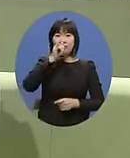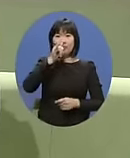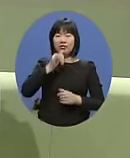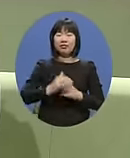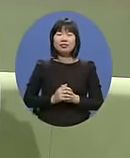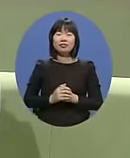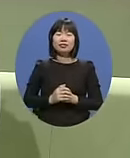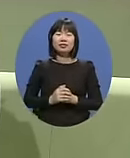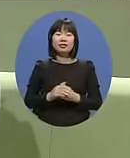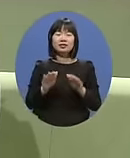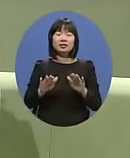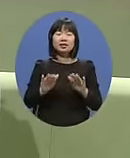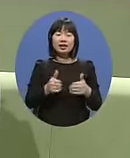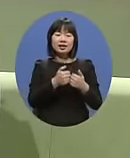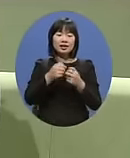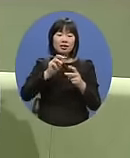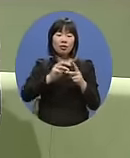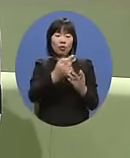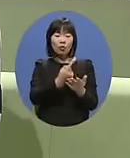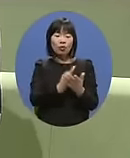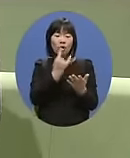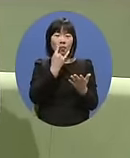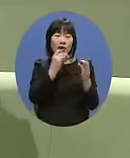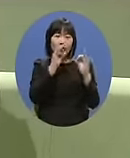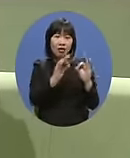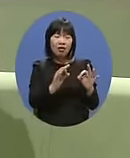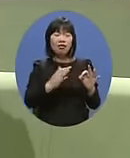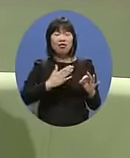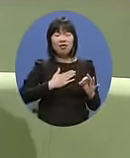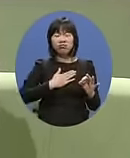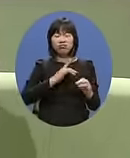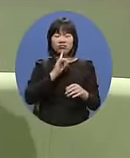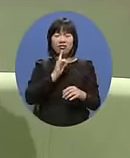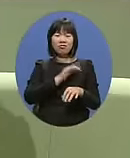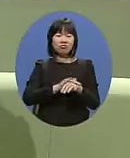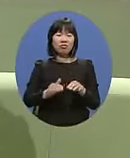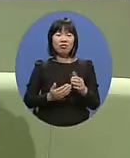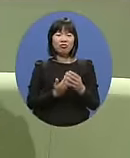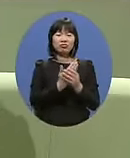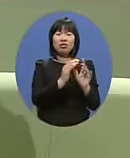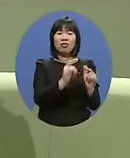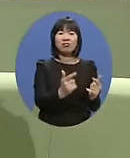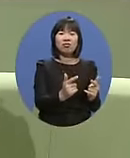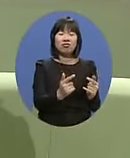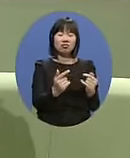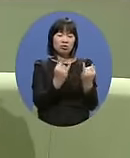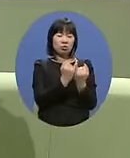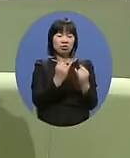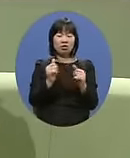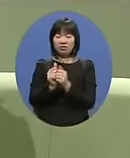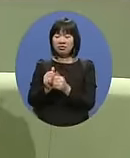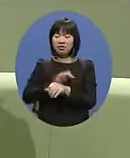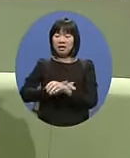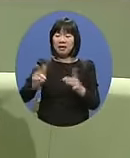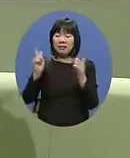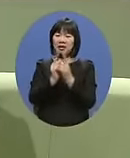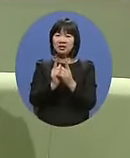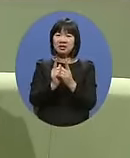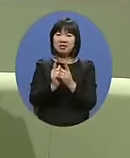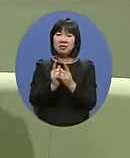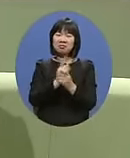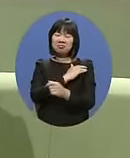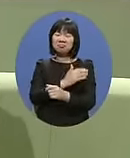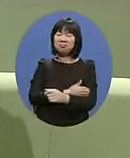이제 사실은 이제 상담실 때 오시는 어머님들도 이런 이야기는 전 안 들려줘요. 이거는 여자가 남자 잘 만나서 신분